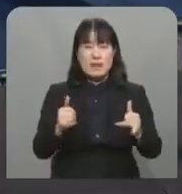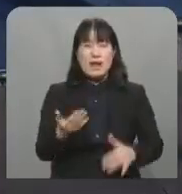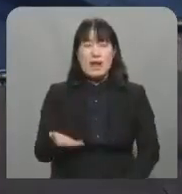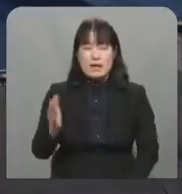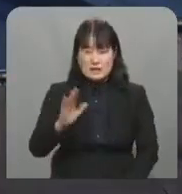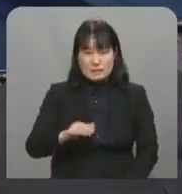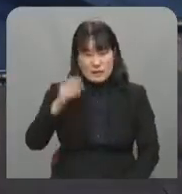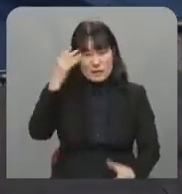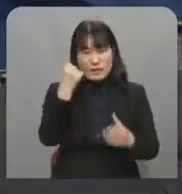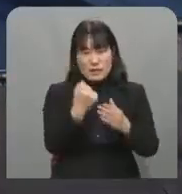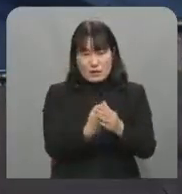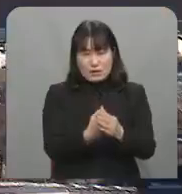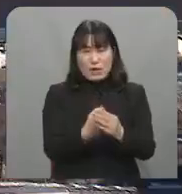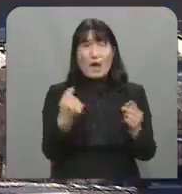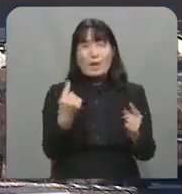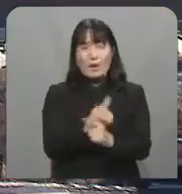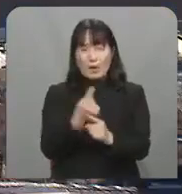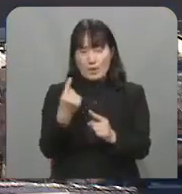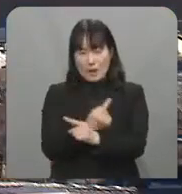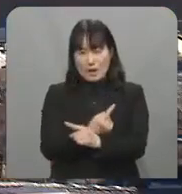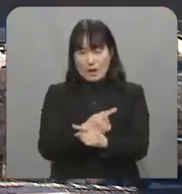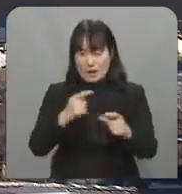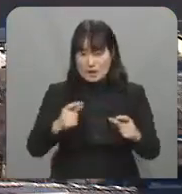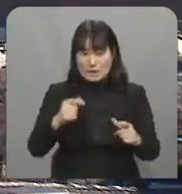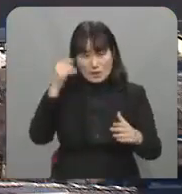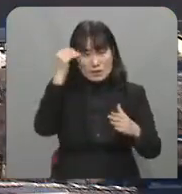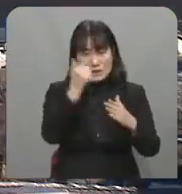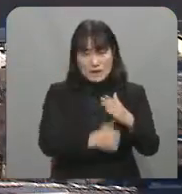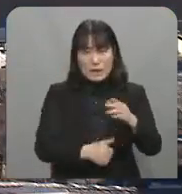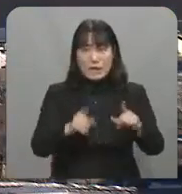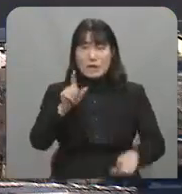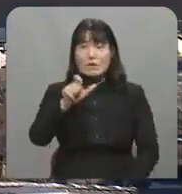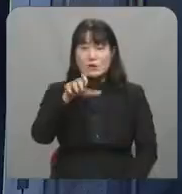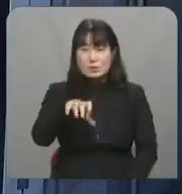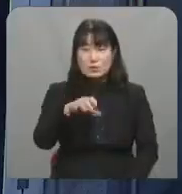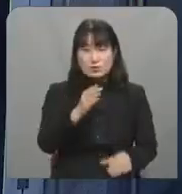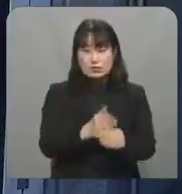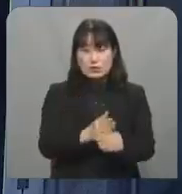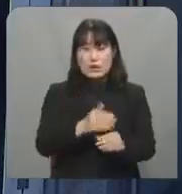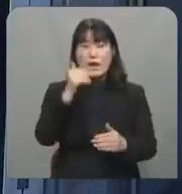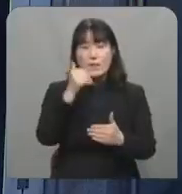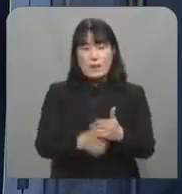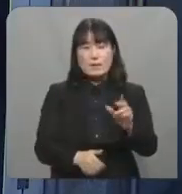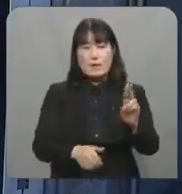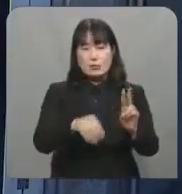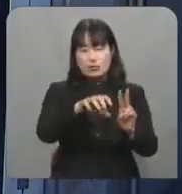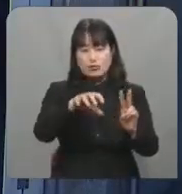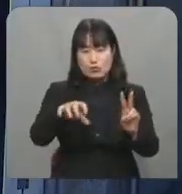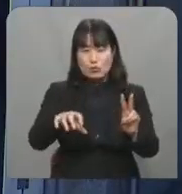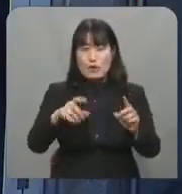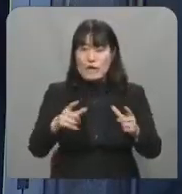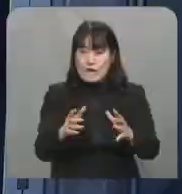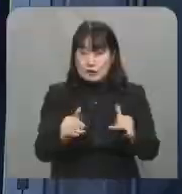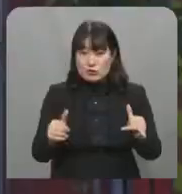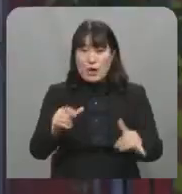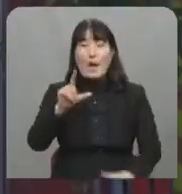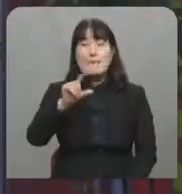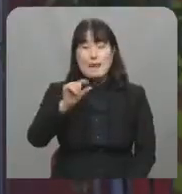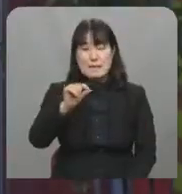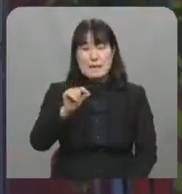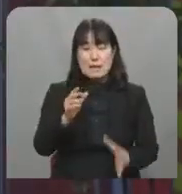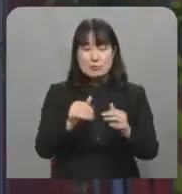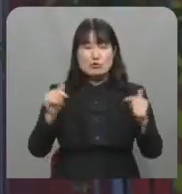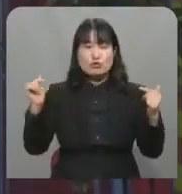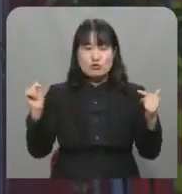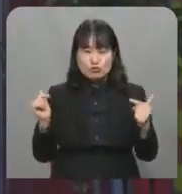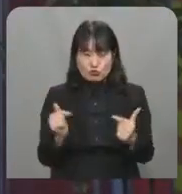하지만 석탄산업 합리화 조치로 지역 탄광 15곳 가운데 지금은 두 곳만 남았고 인구는 1만 명대로